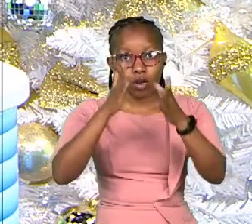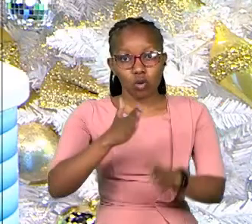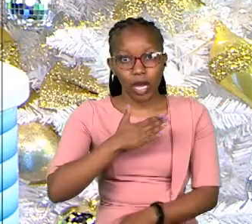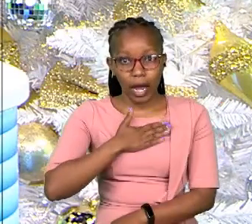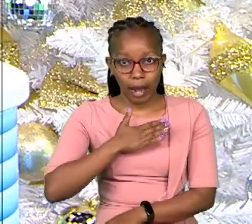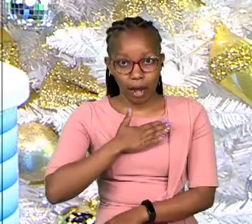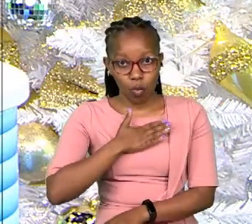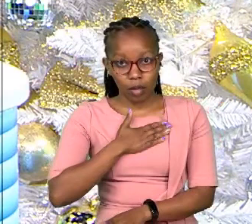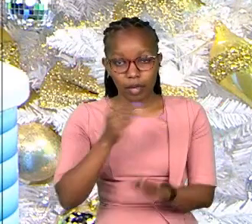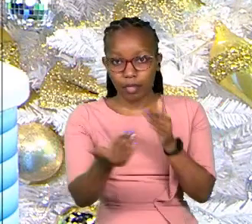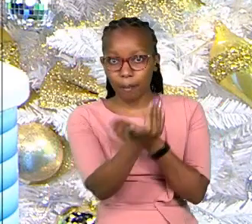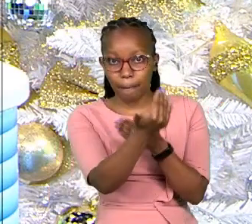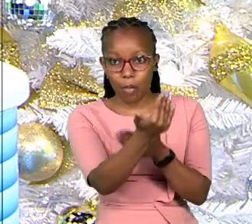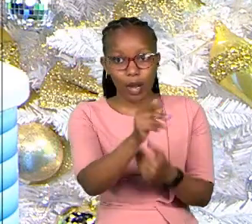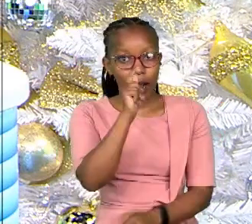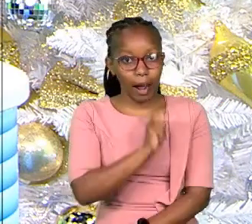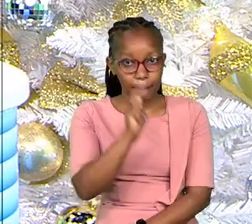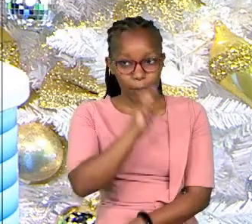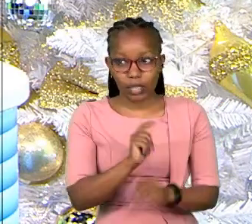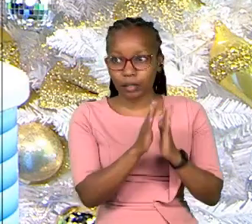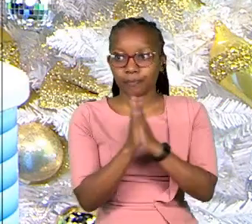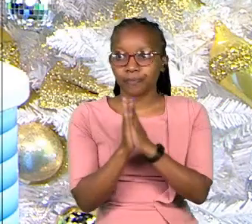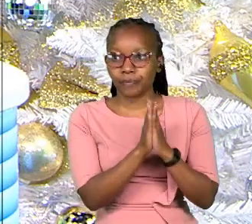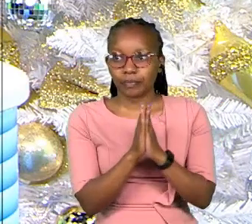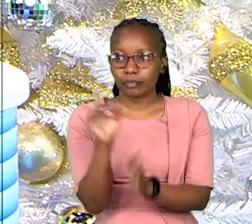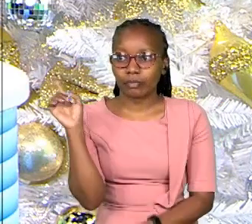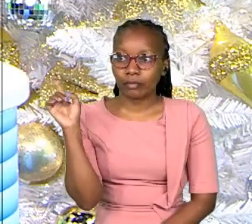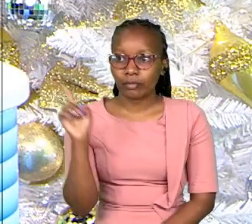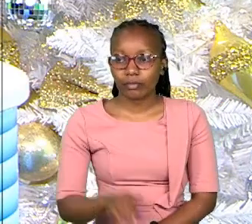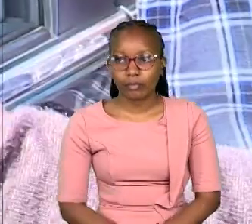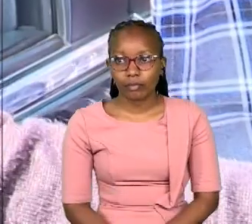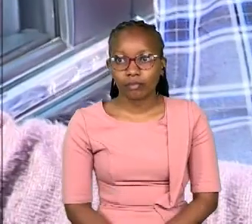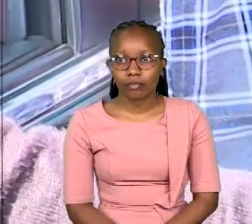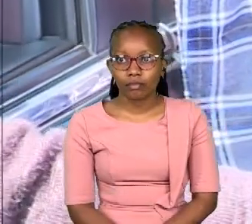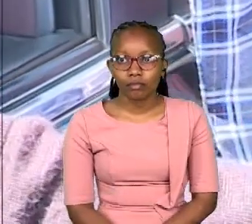asubuhi. Robert Uma, kama unanipata basi nafasi kwako.